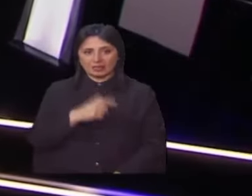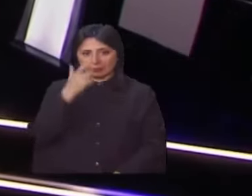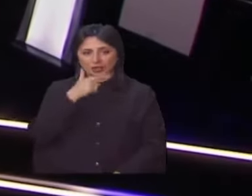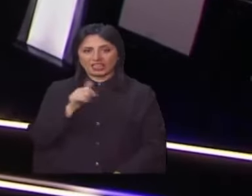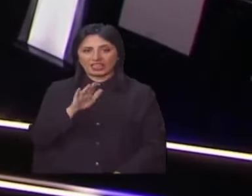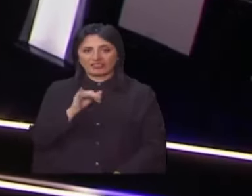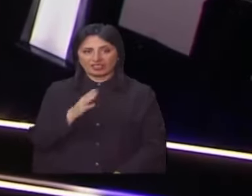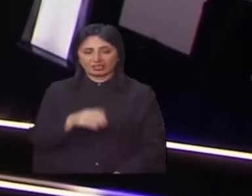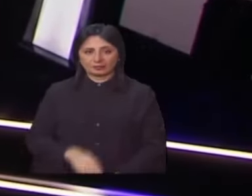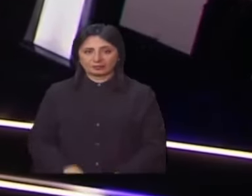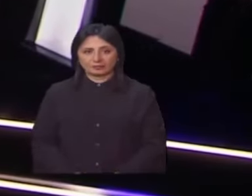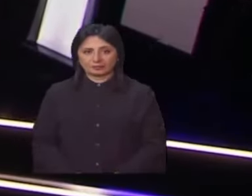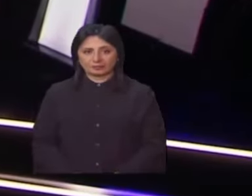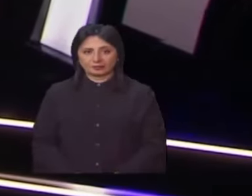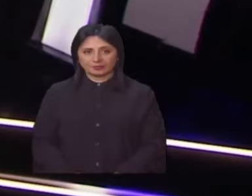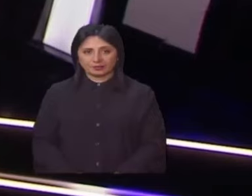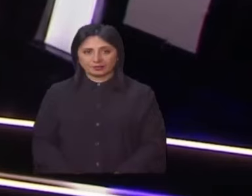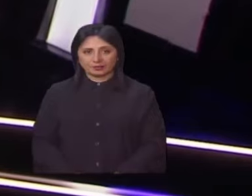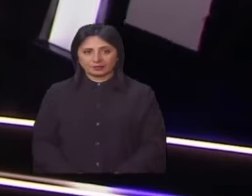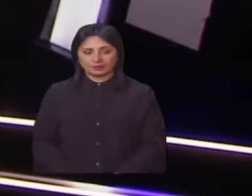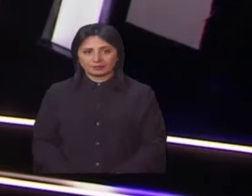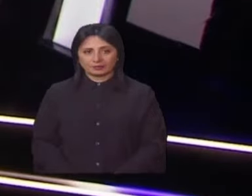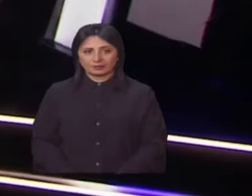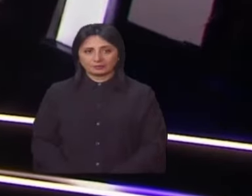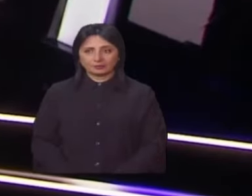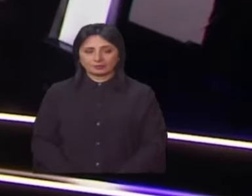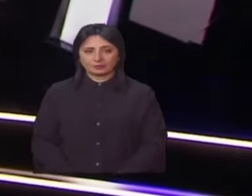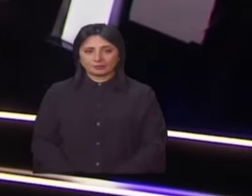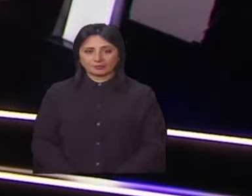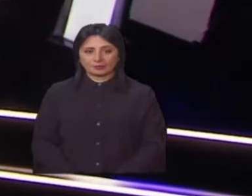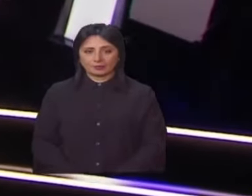თქვენი ინსტიტუტი ჩავრთოთ ის წამზომი ხელა ხო?